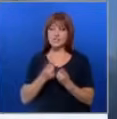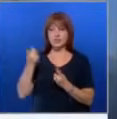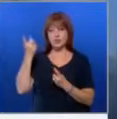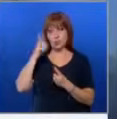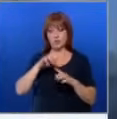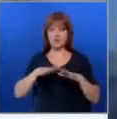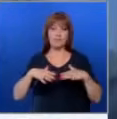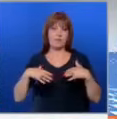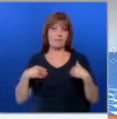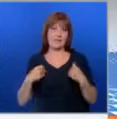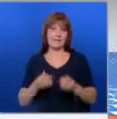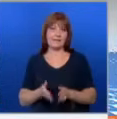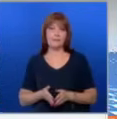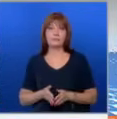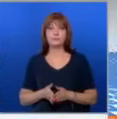парламента.